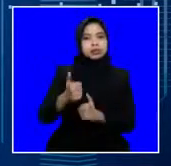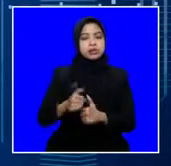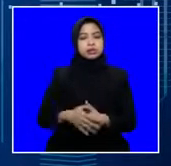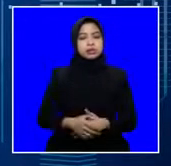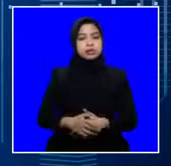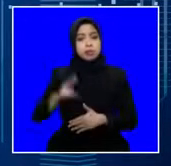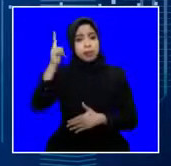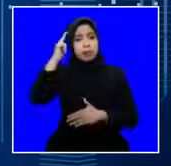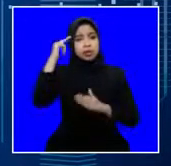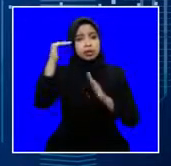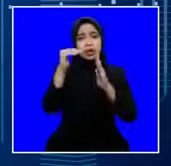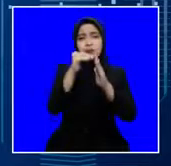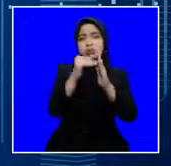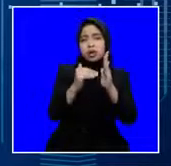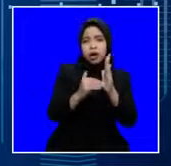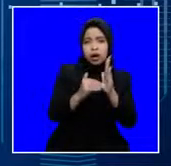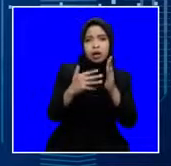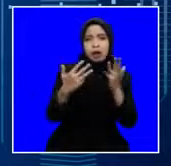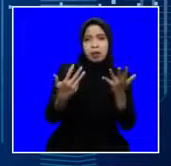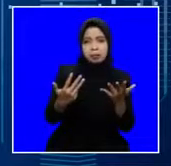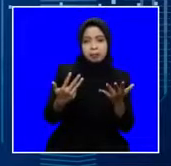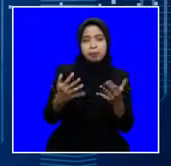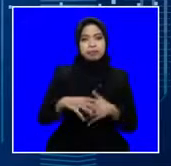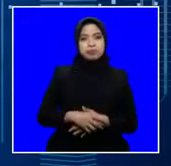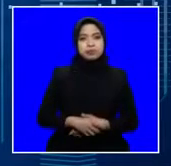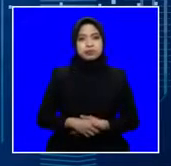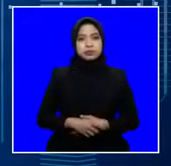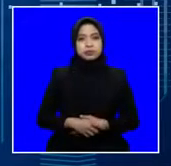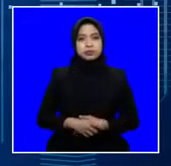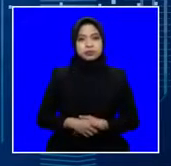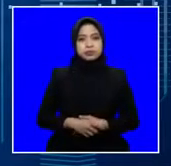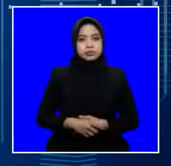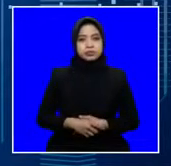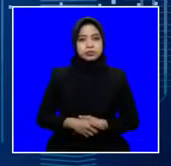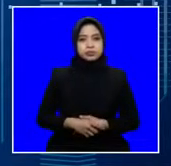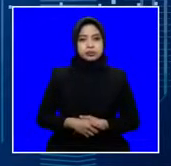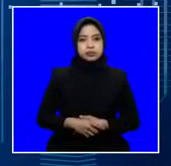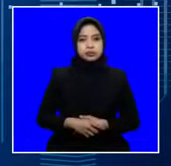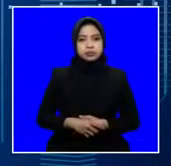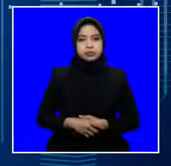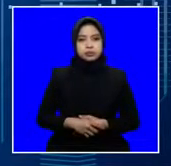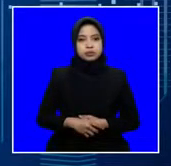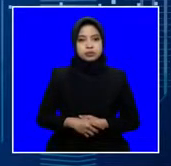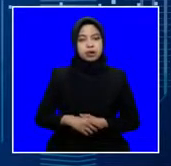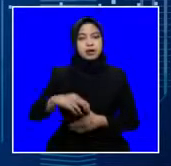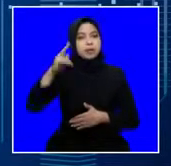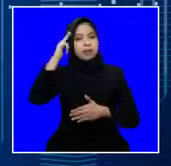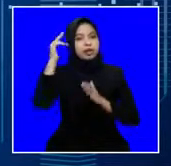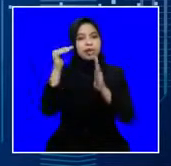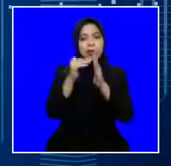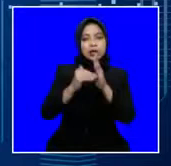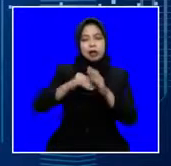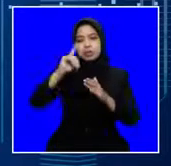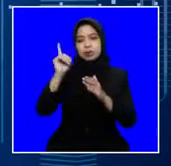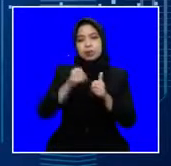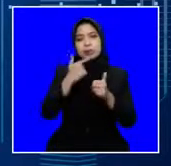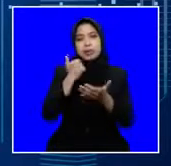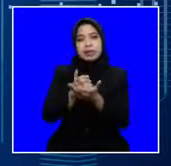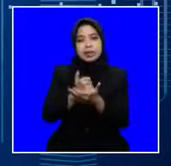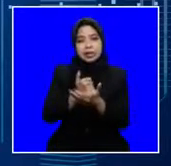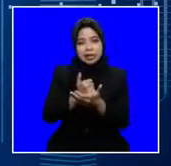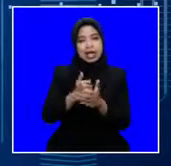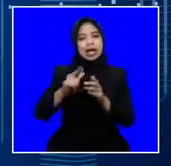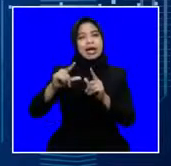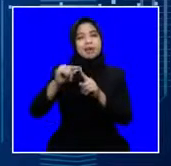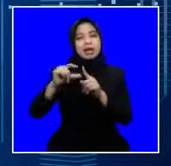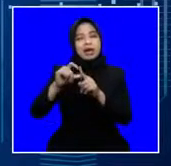kebijakan pemerintah, kebijakan daripada inovasi di pemerintahan juga harus sangat cepat. Dan LPDP tidak berbeda